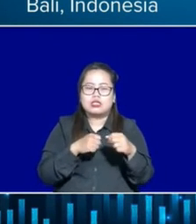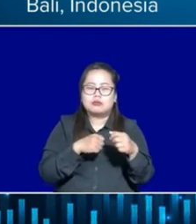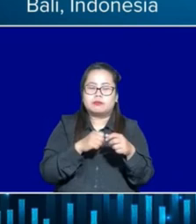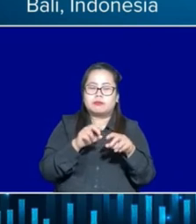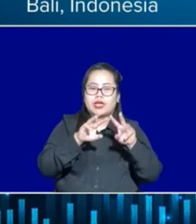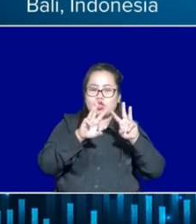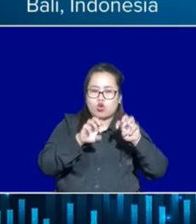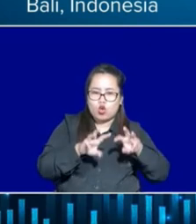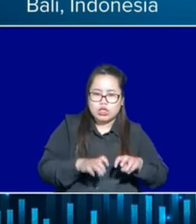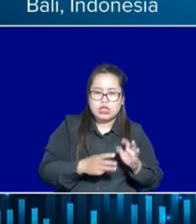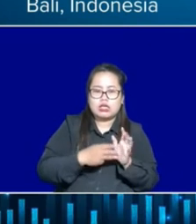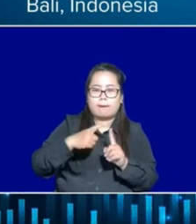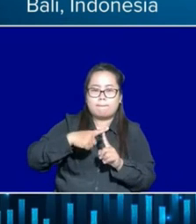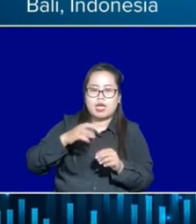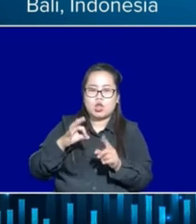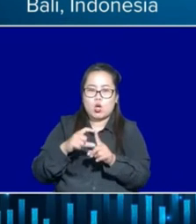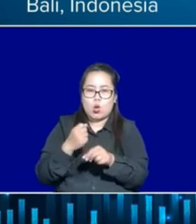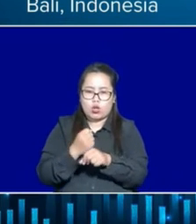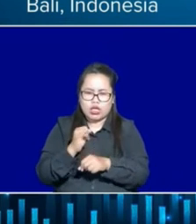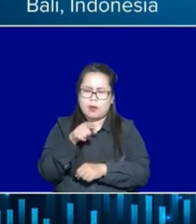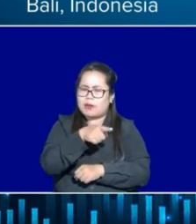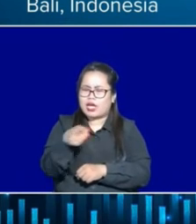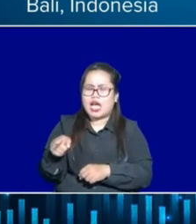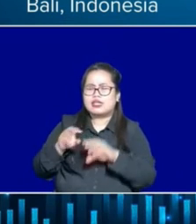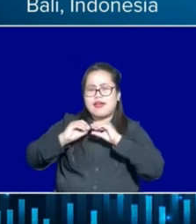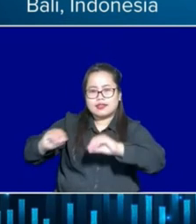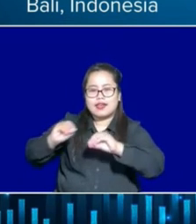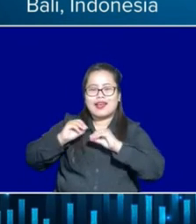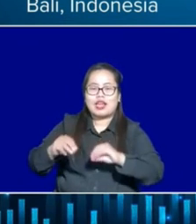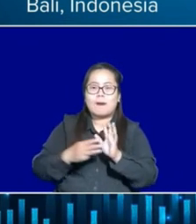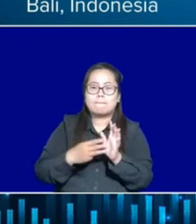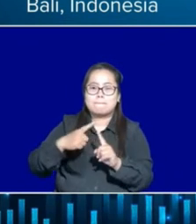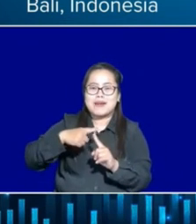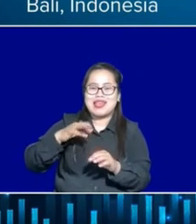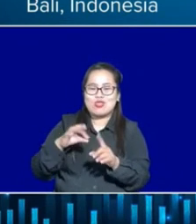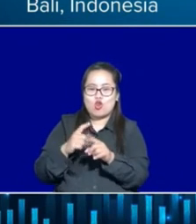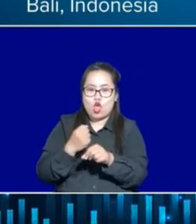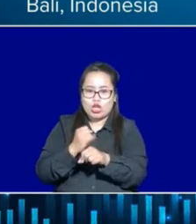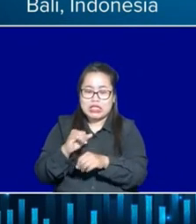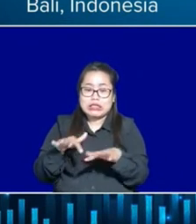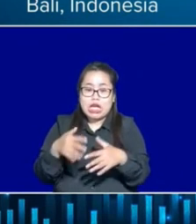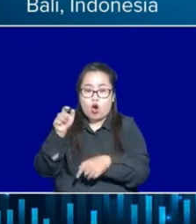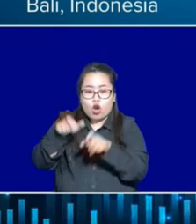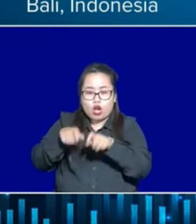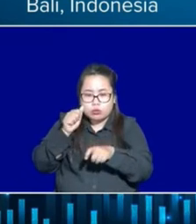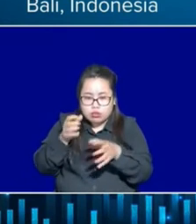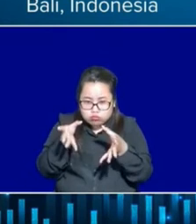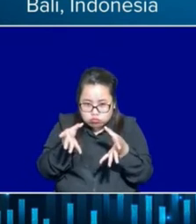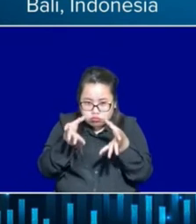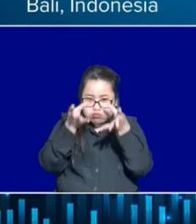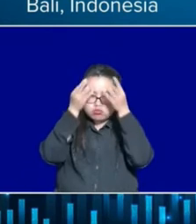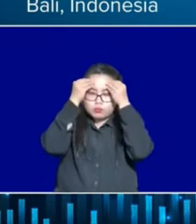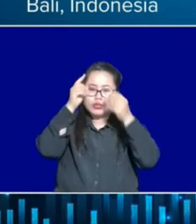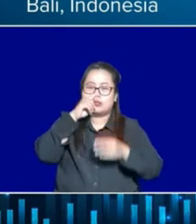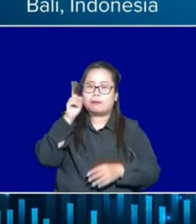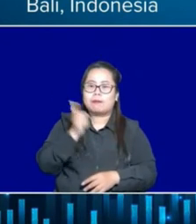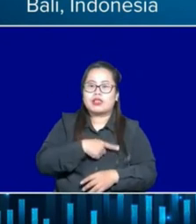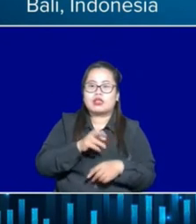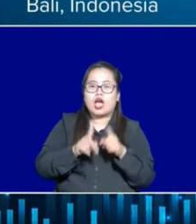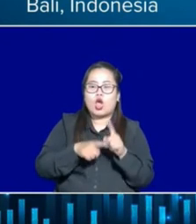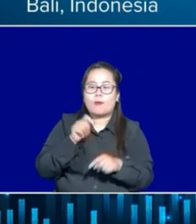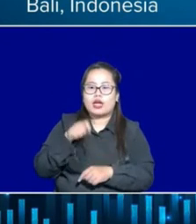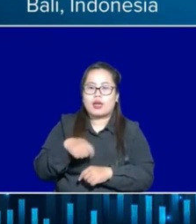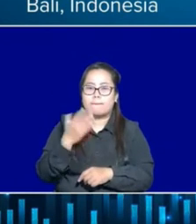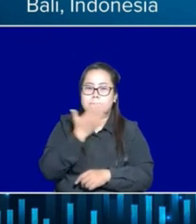itu diajarkan metodologinya. Sehingga metodologi itu yang membuat orang menyerap dengan cepat. Jadi kalau pakai bahasanya NU